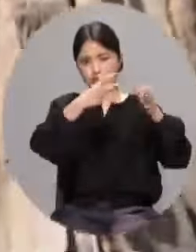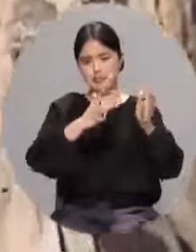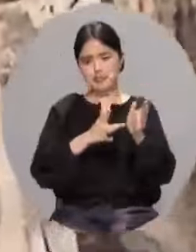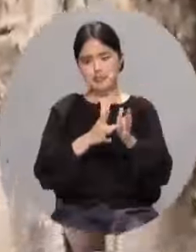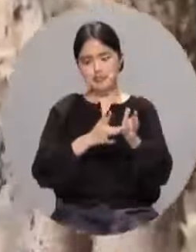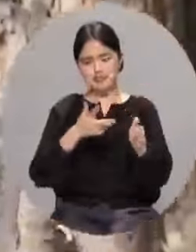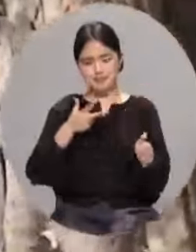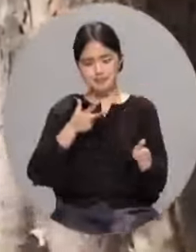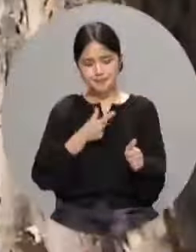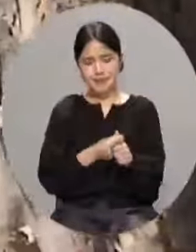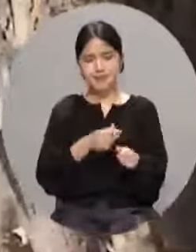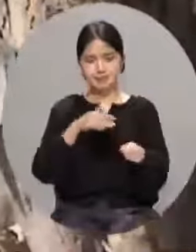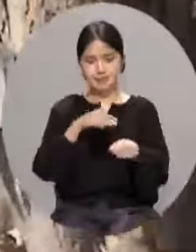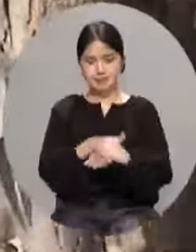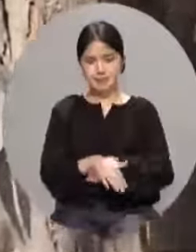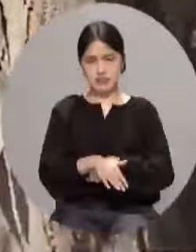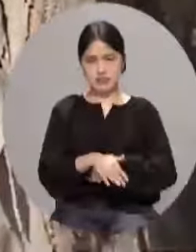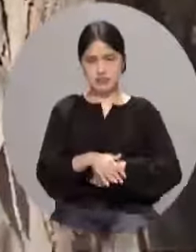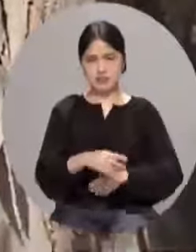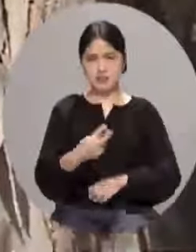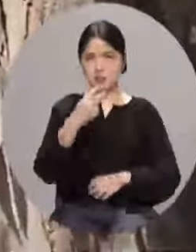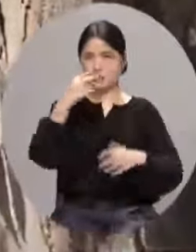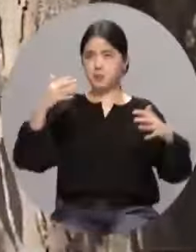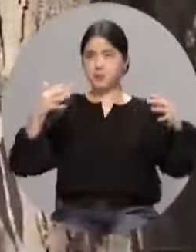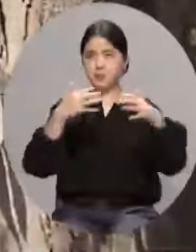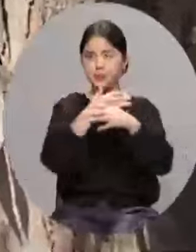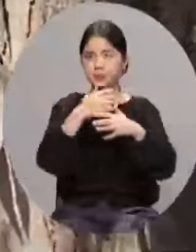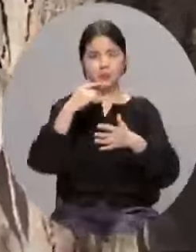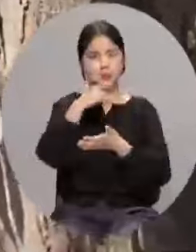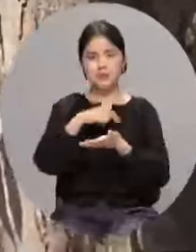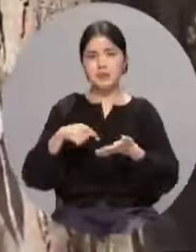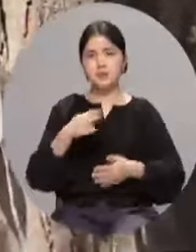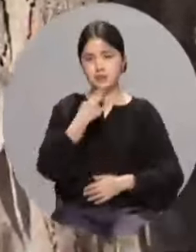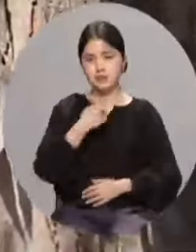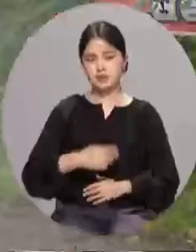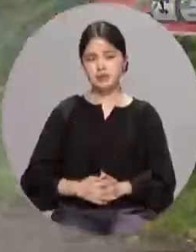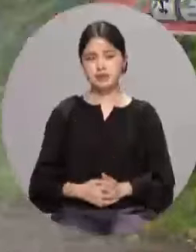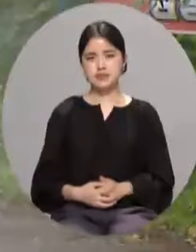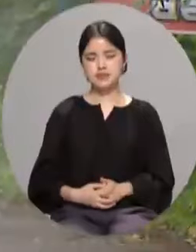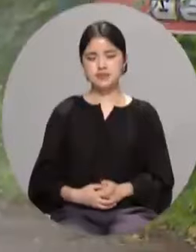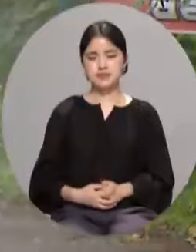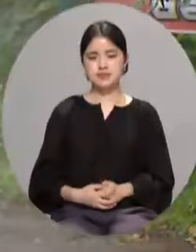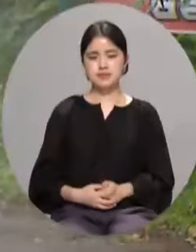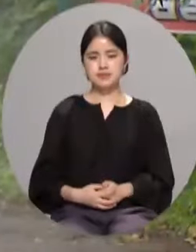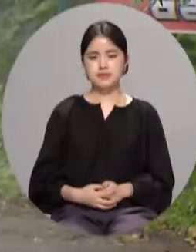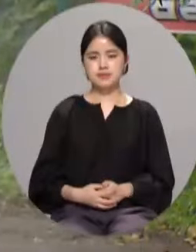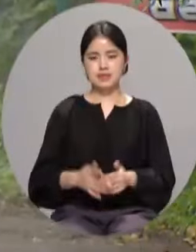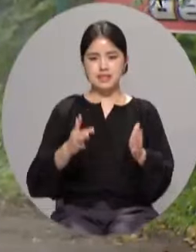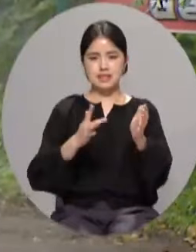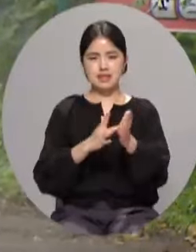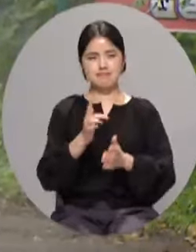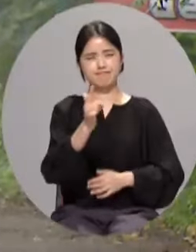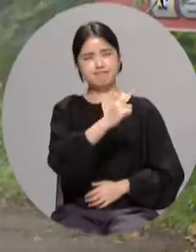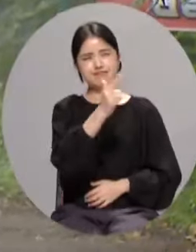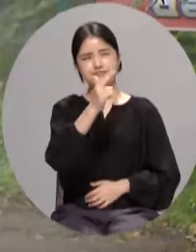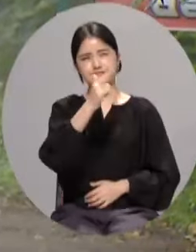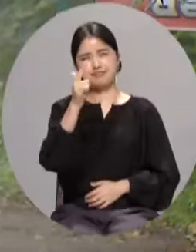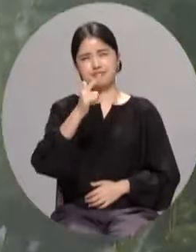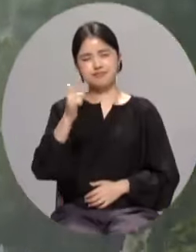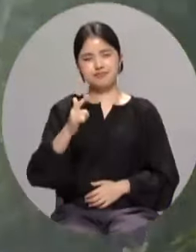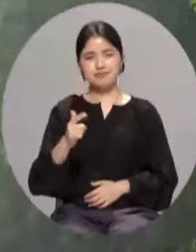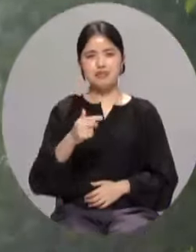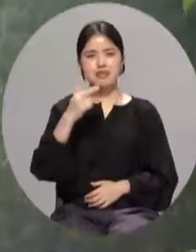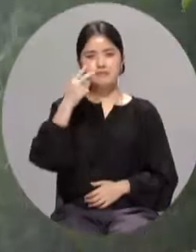약재를 주입하는 방식으로 공기 중에 흩날리지 않는다는 장점이 있습니다. 약재를 살포하는 방법은